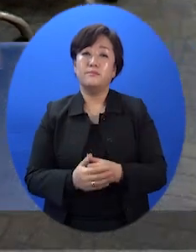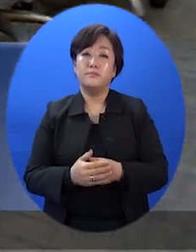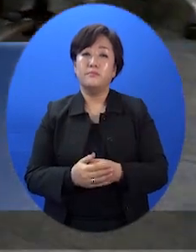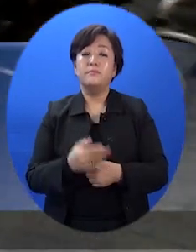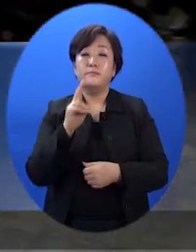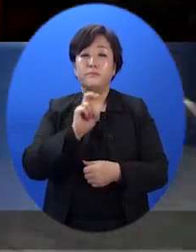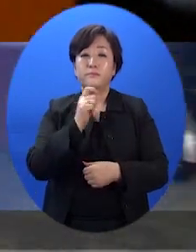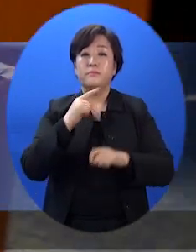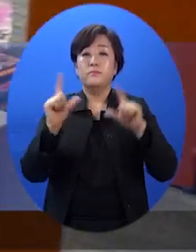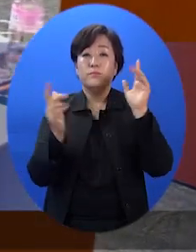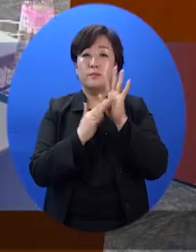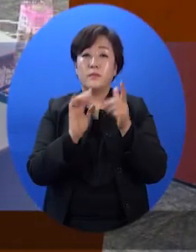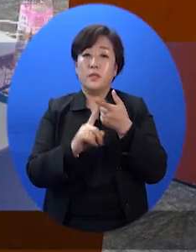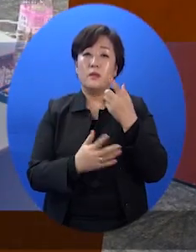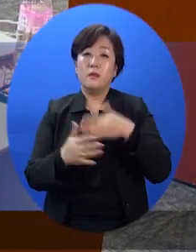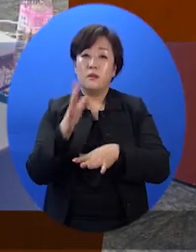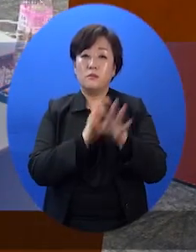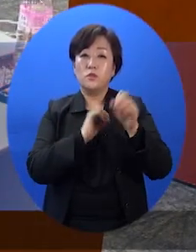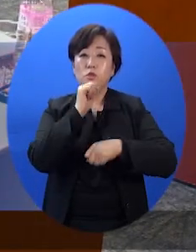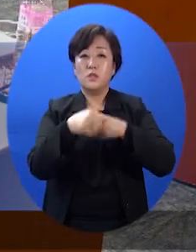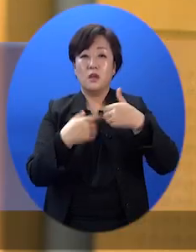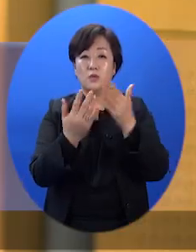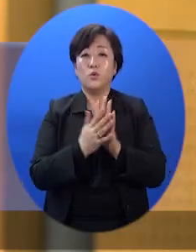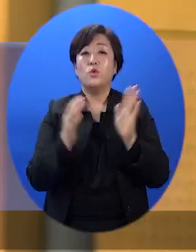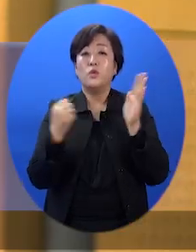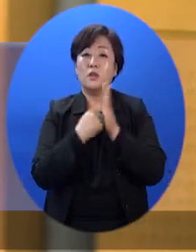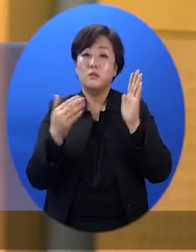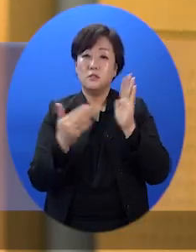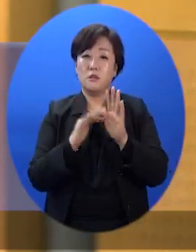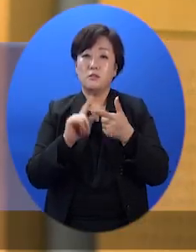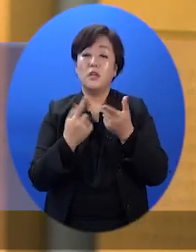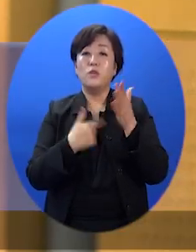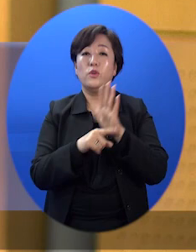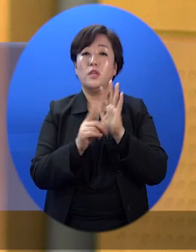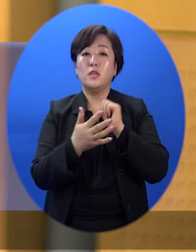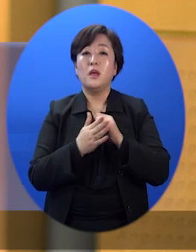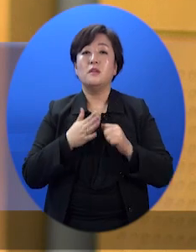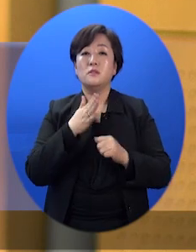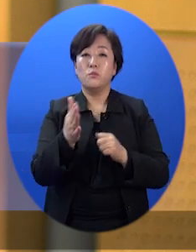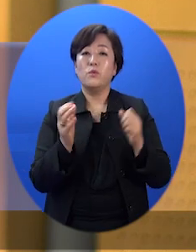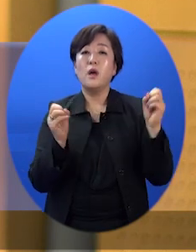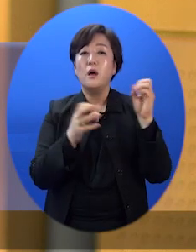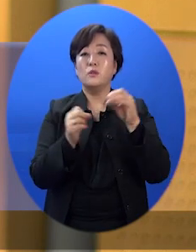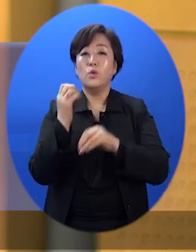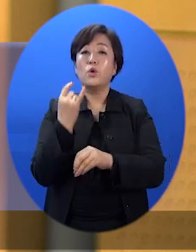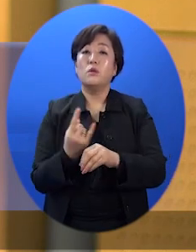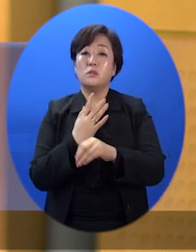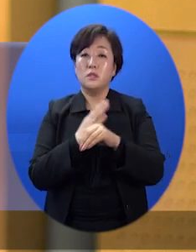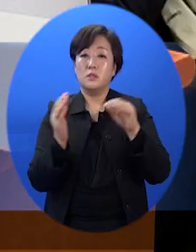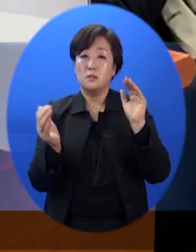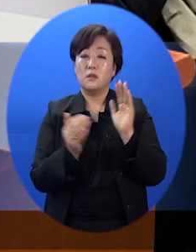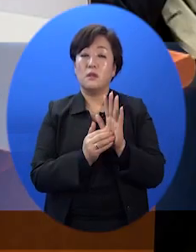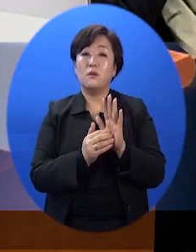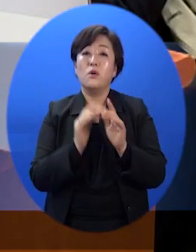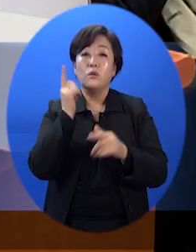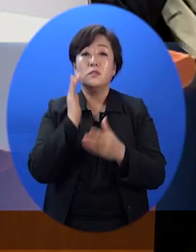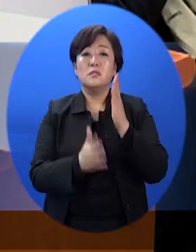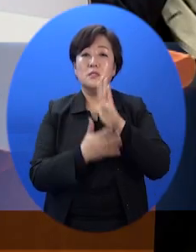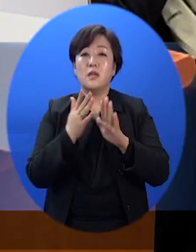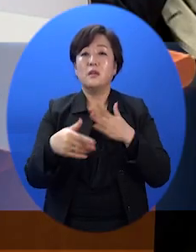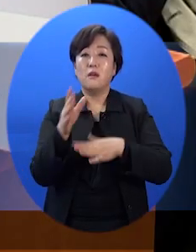지난 26일 울산 경제자유구역 지정 전문가 토론회가 개최됐습니다. 이날 토론회는